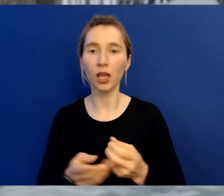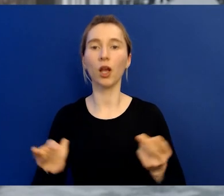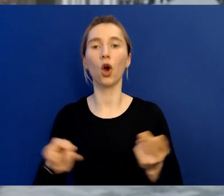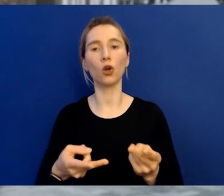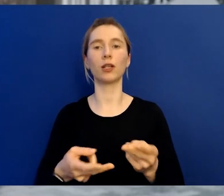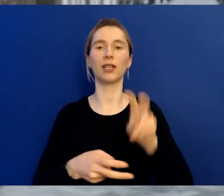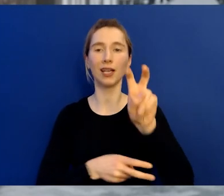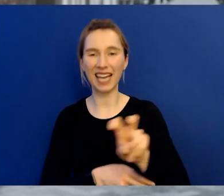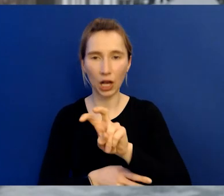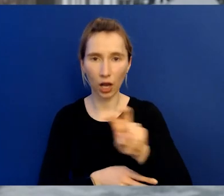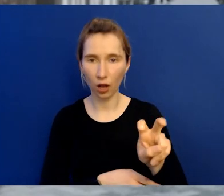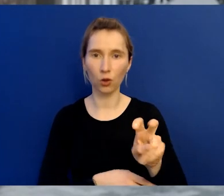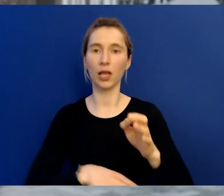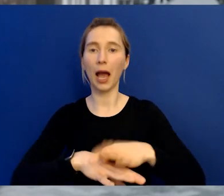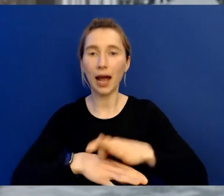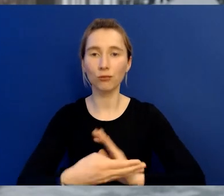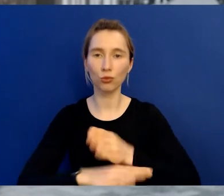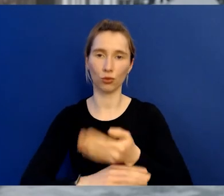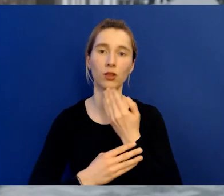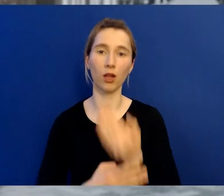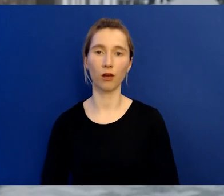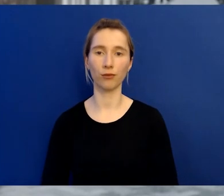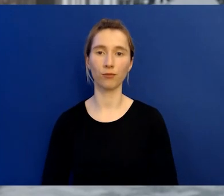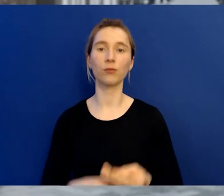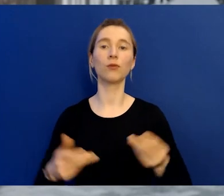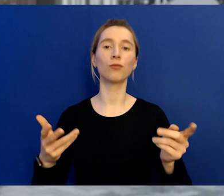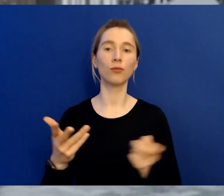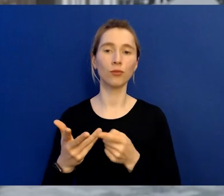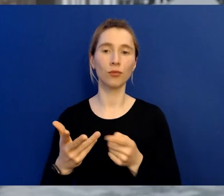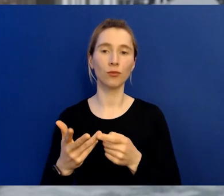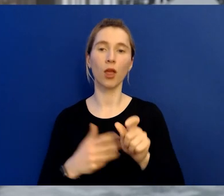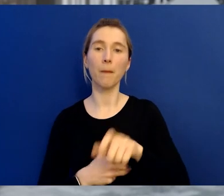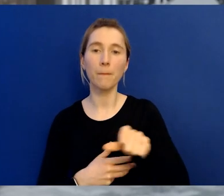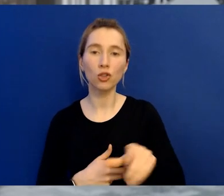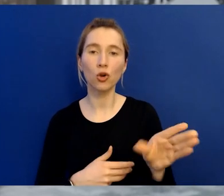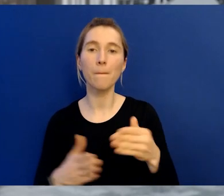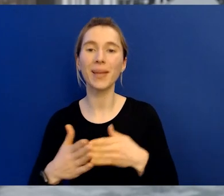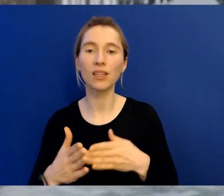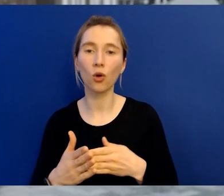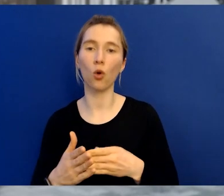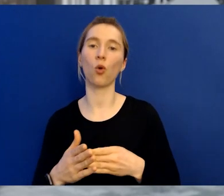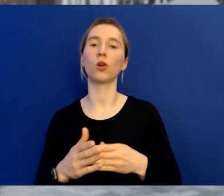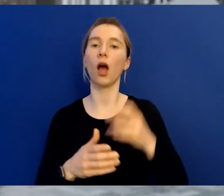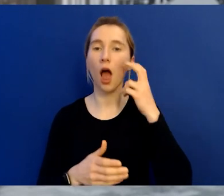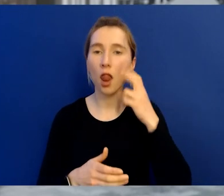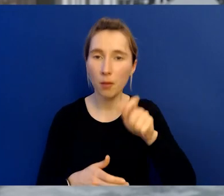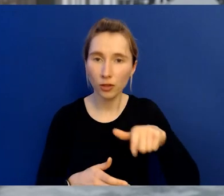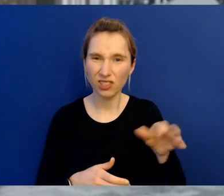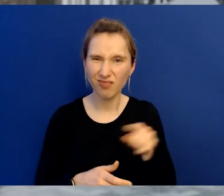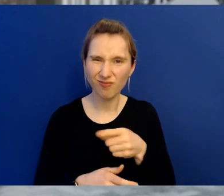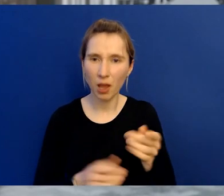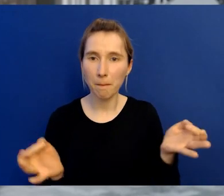oder für Menschen mit Handicap, für ältere Menschen, die eine Assistenz zwingend notwendig brauchen.